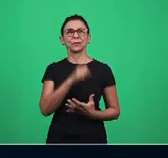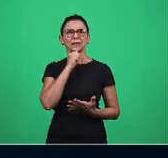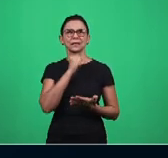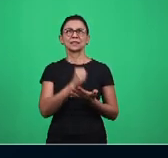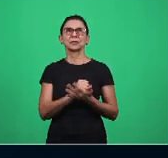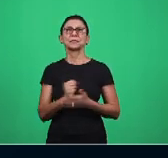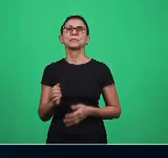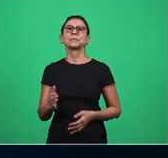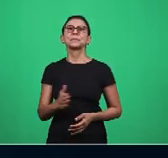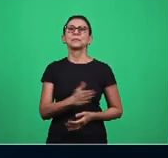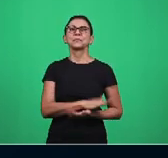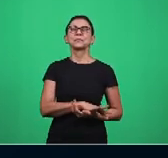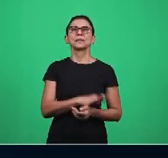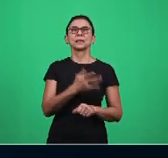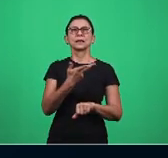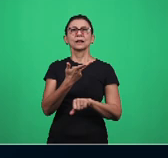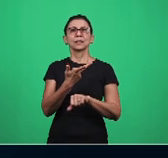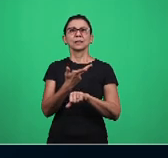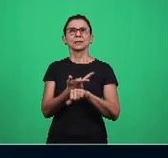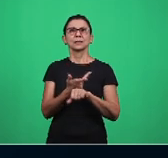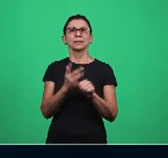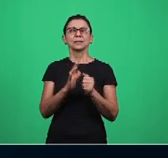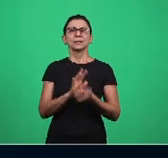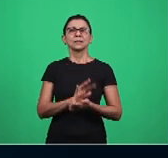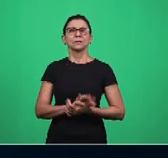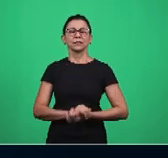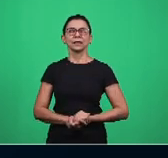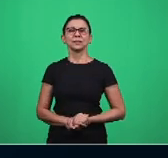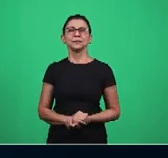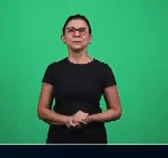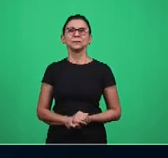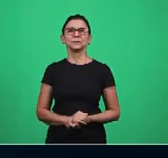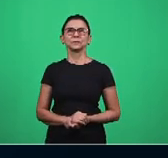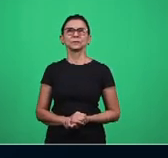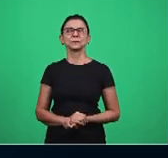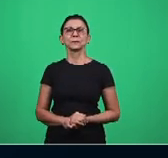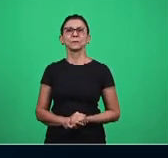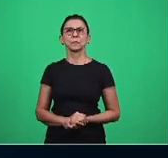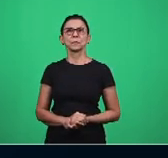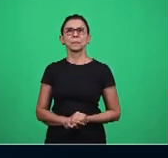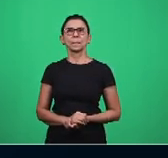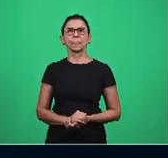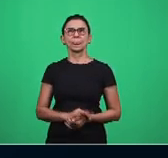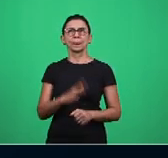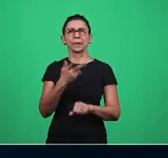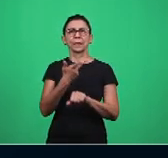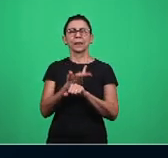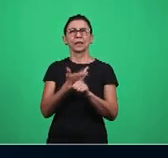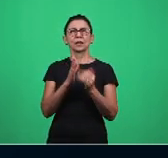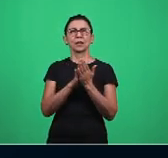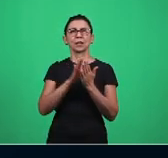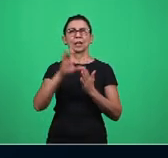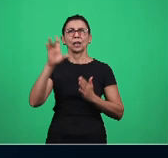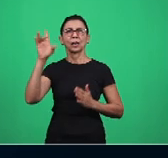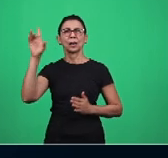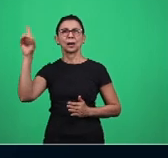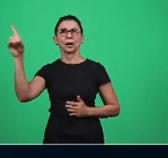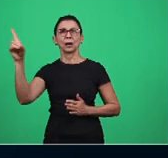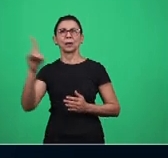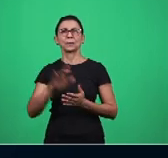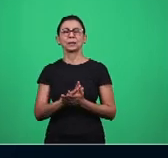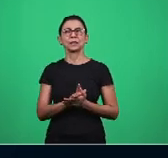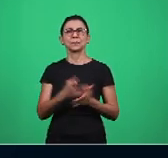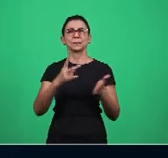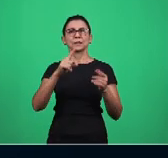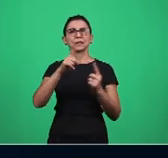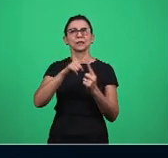a été le prix de la rédemption payé par le Seigneur Jésus. L'or dans la Bible symbolise le pouvoir. L'or a